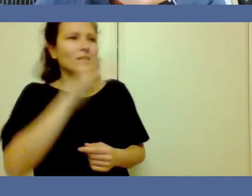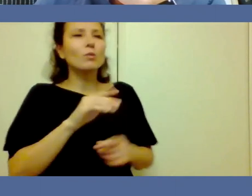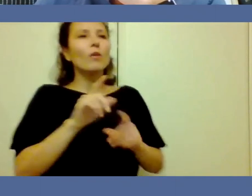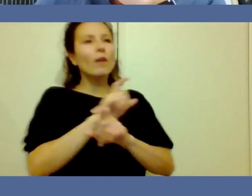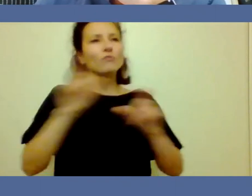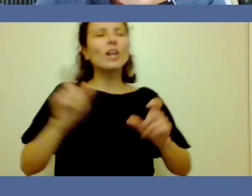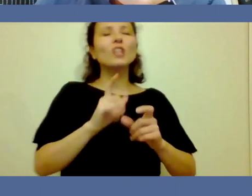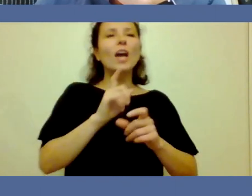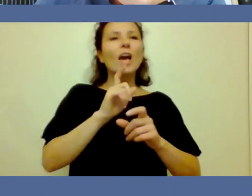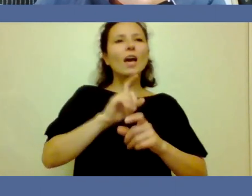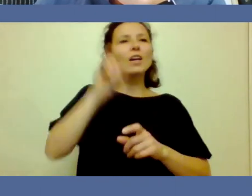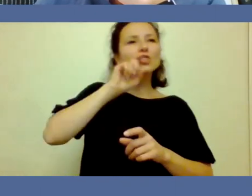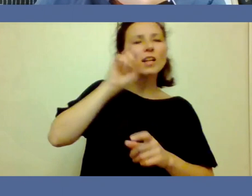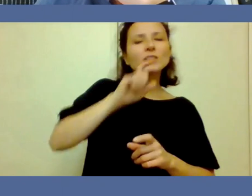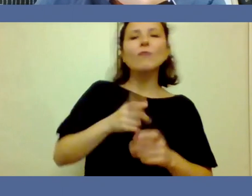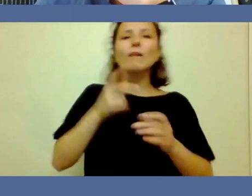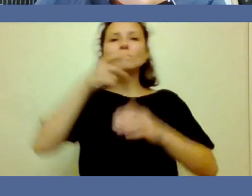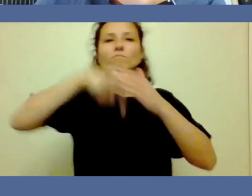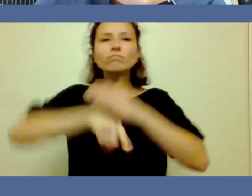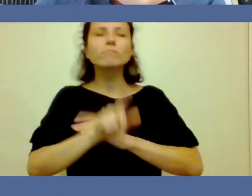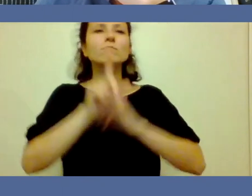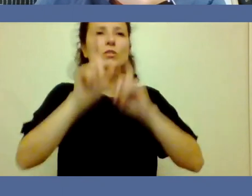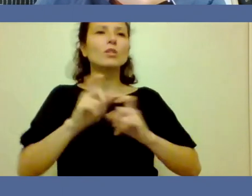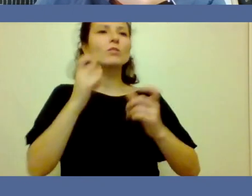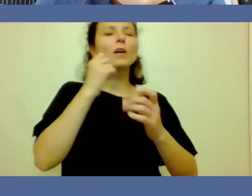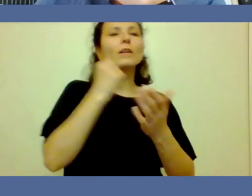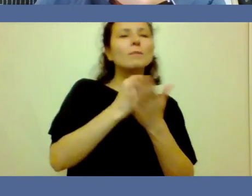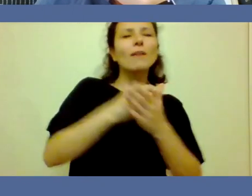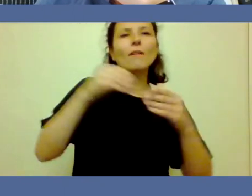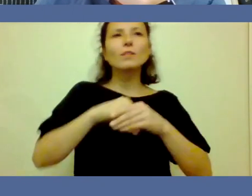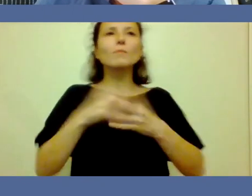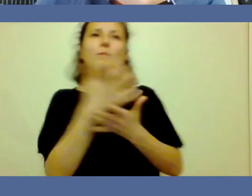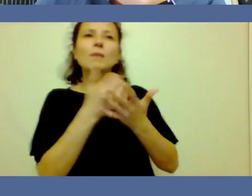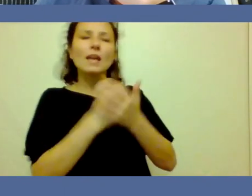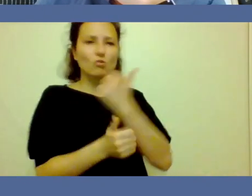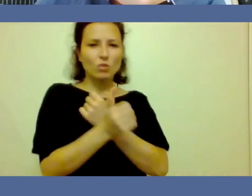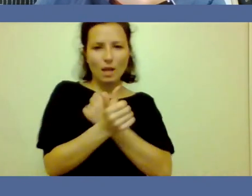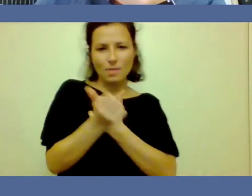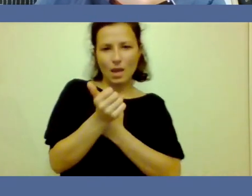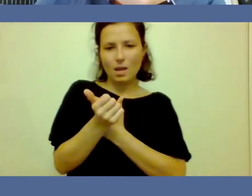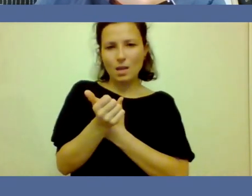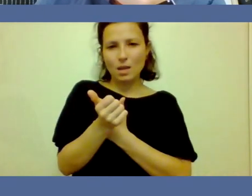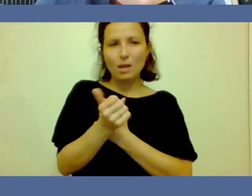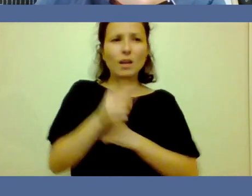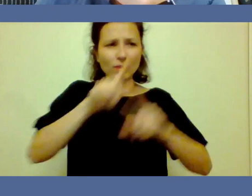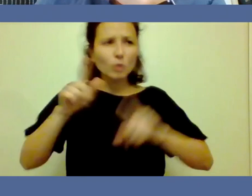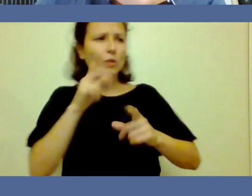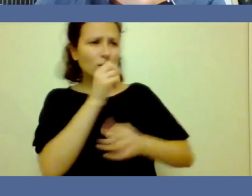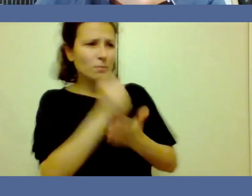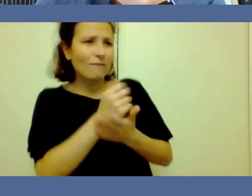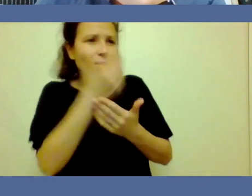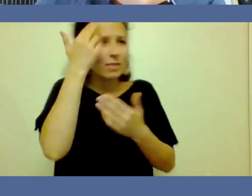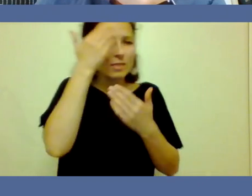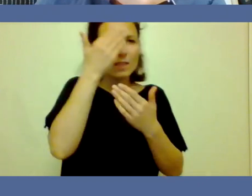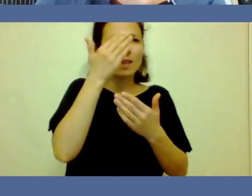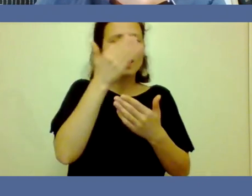pan do sprawy jako profiler czy detektyw i zbiera pan dane. Niektórych rzeczy pan nie wie, ale jak pan wyeliminuje to, co niemożliwe, to reszta okazuje się